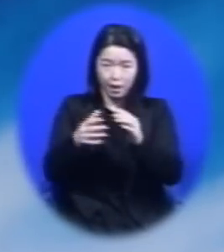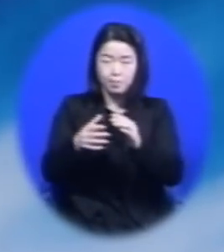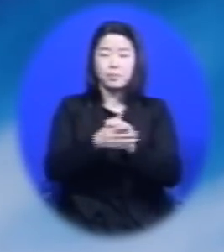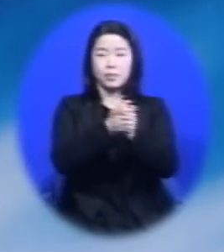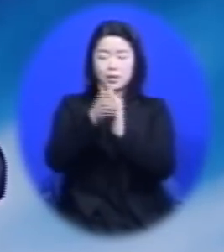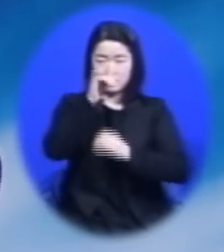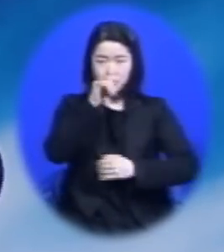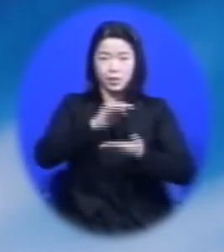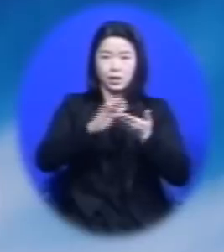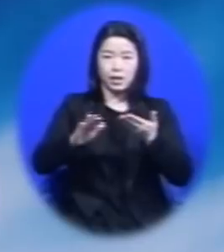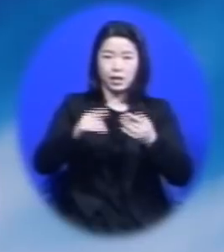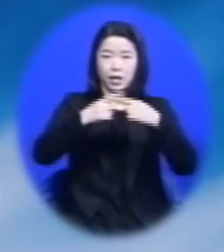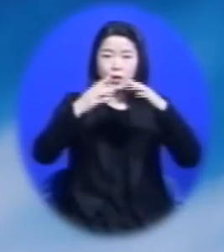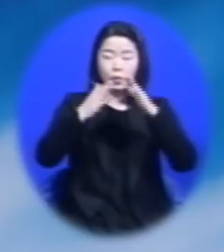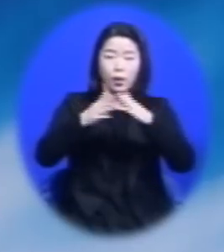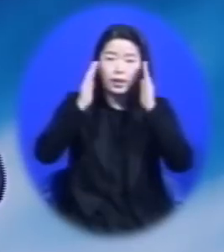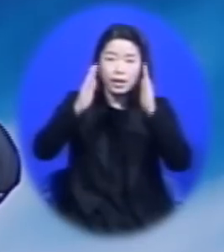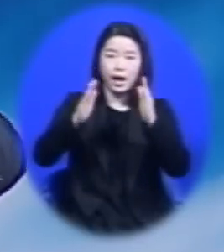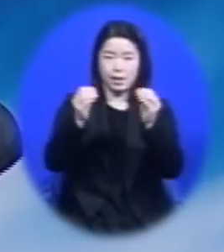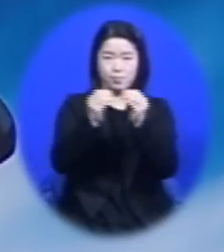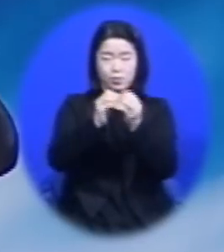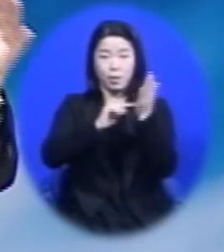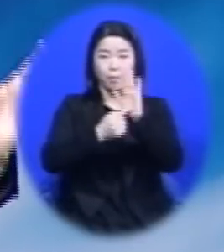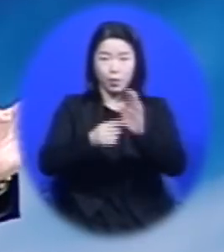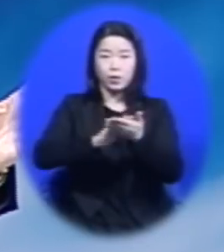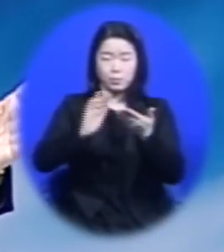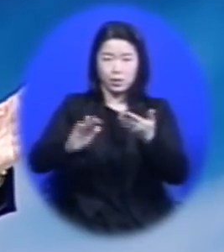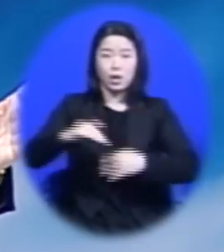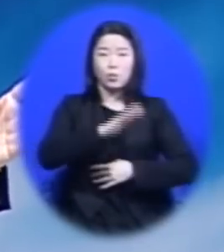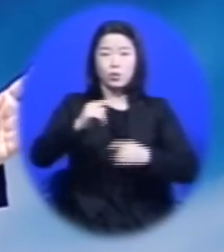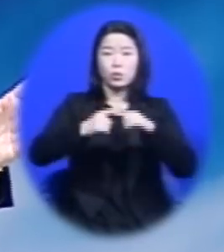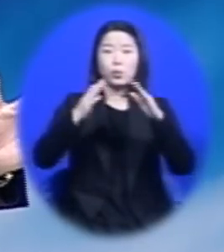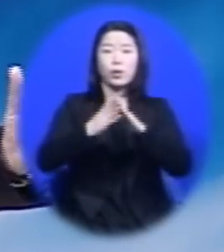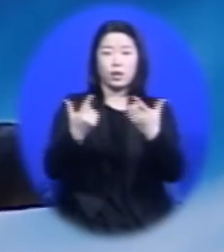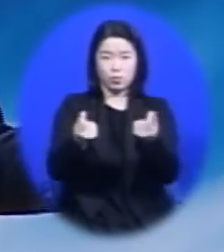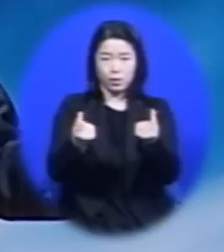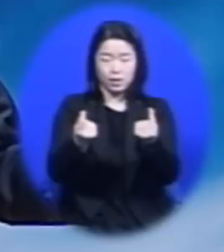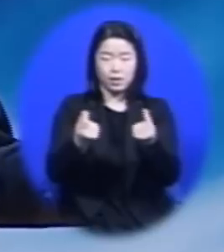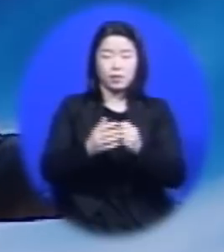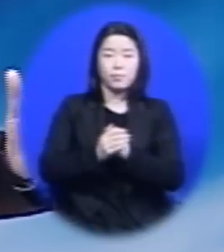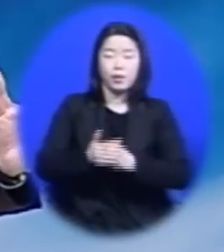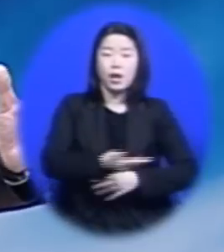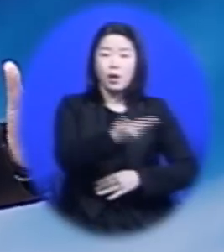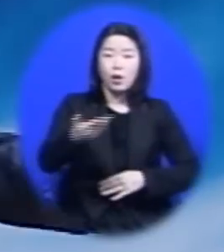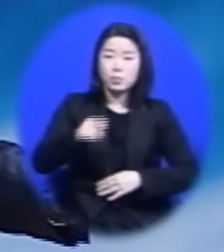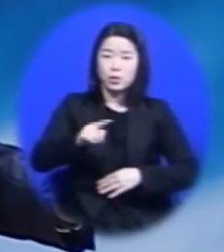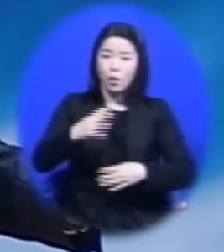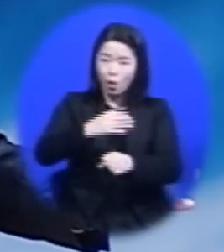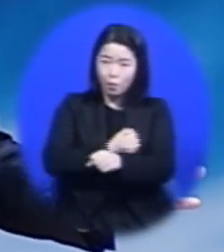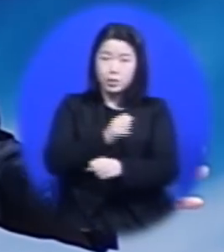결합됩니다이 교회를 향한 표현입니다 우리 교회가 그렇다는 거죠 여러분 이거